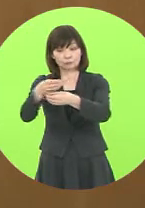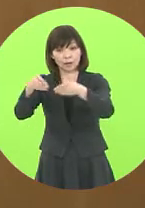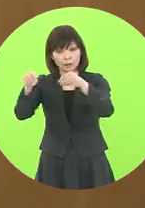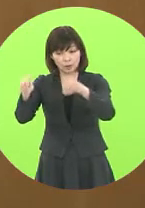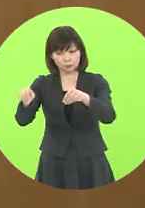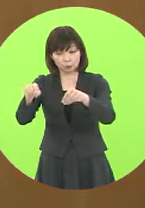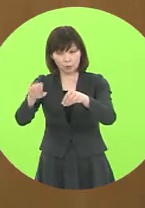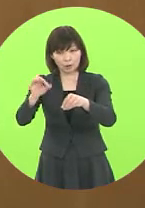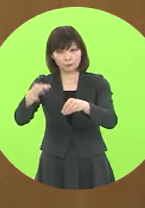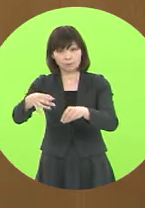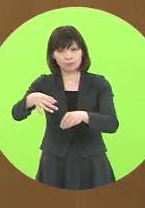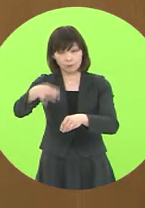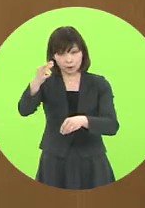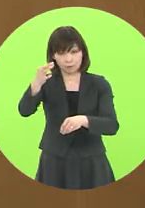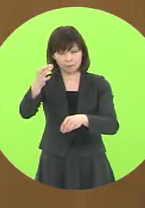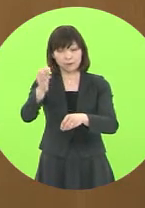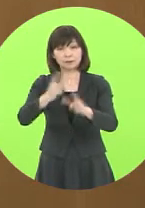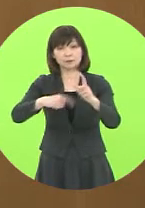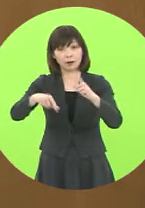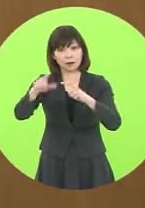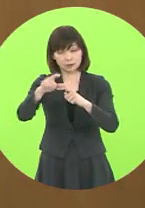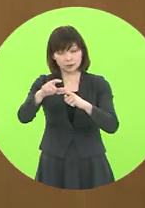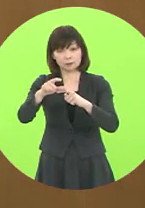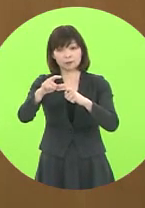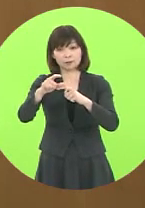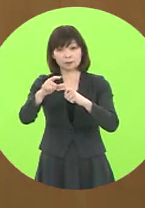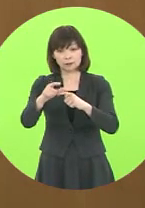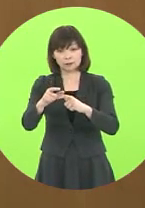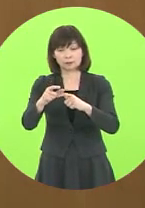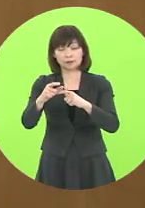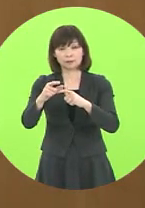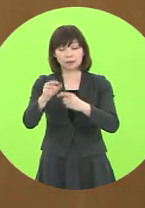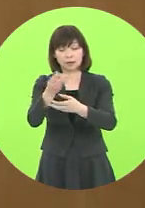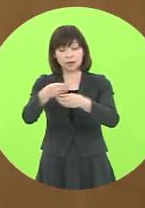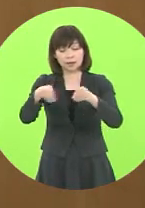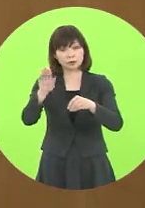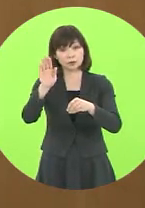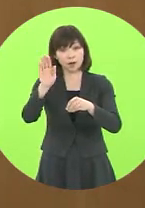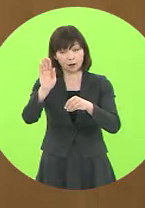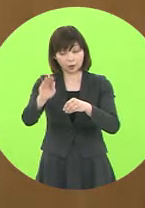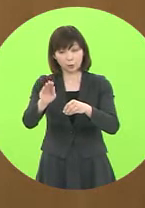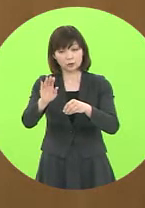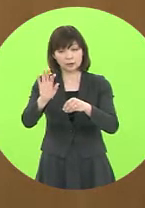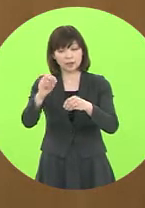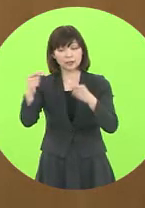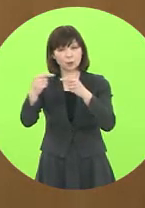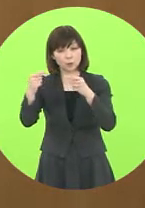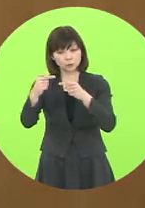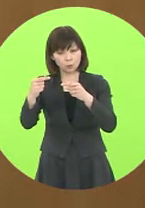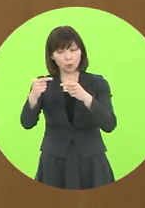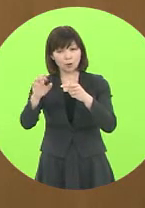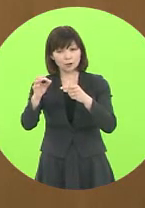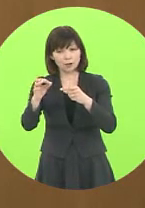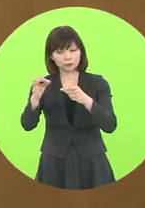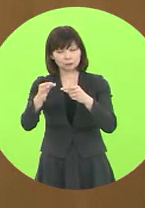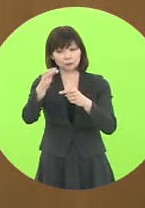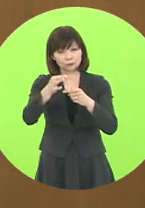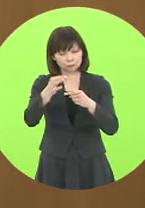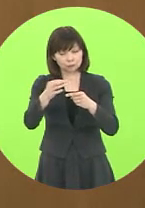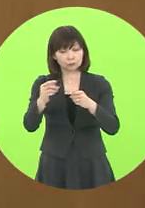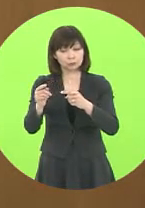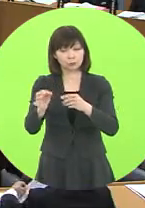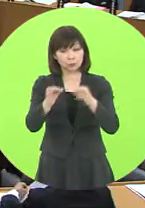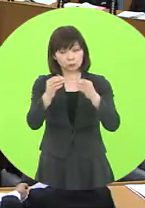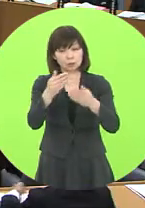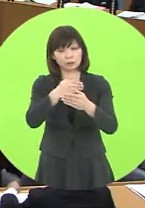巨額であることに加え、設計、施工提案交渉方式といった価格交渉を生み出す